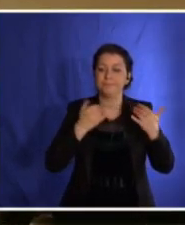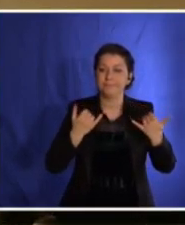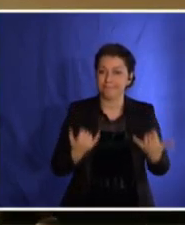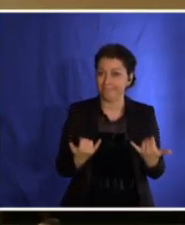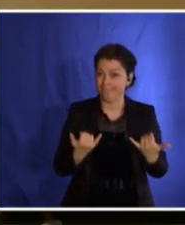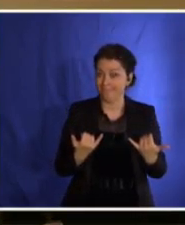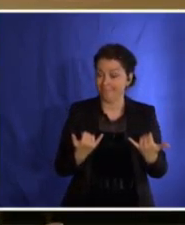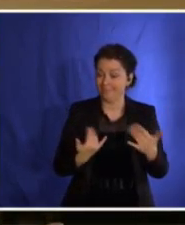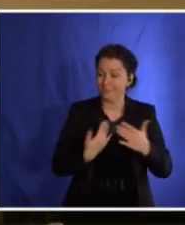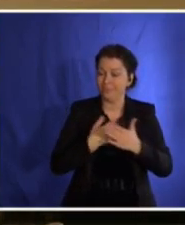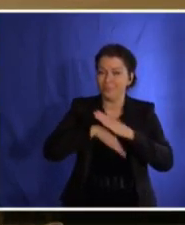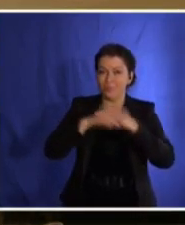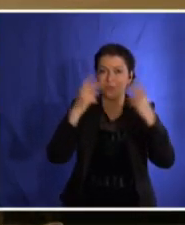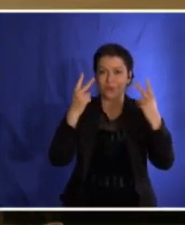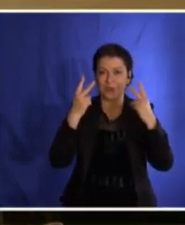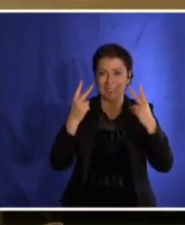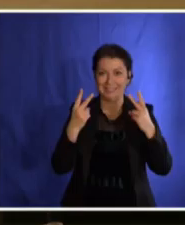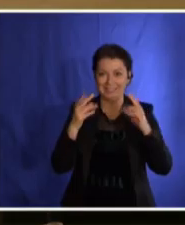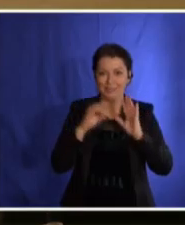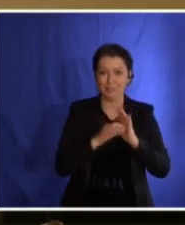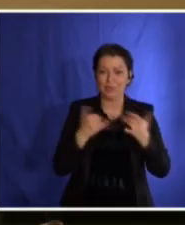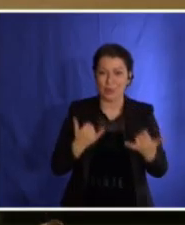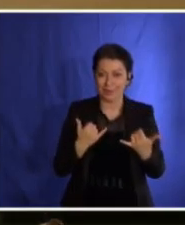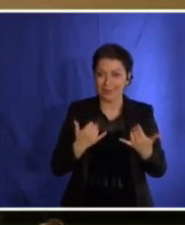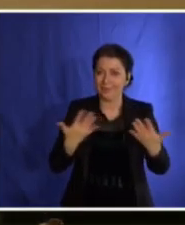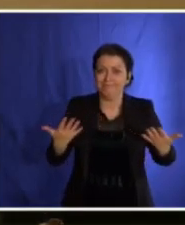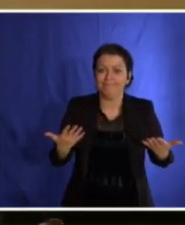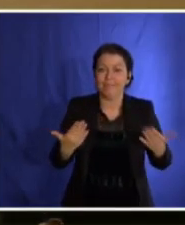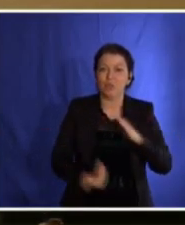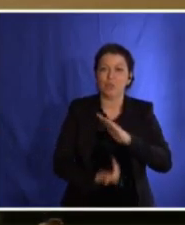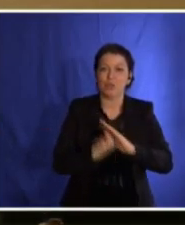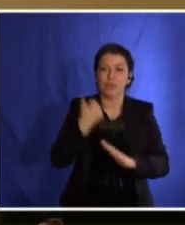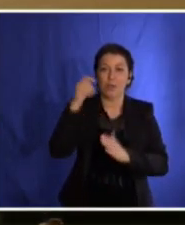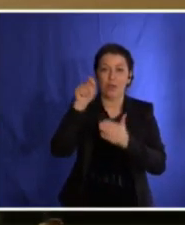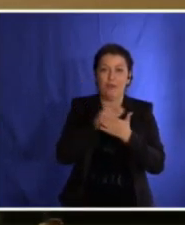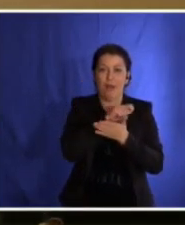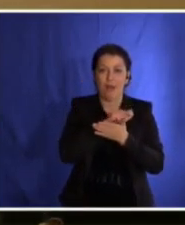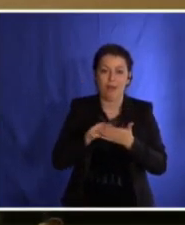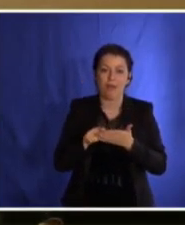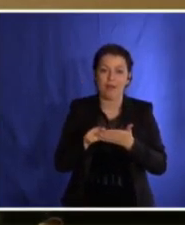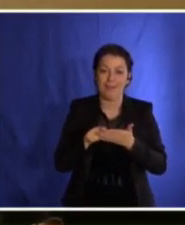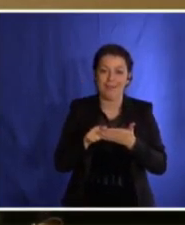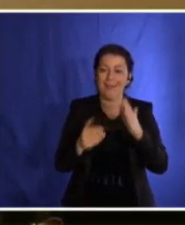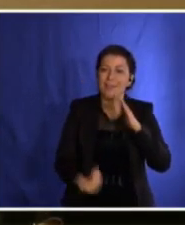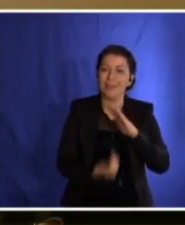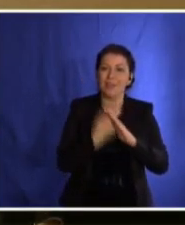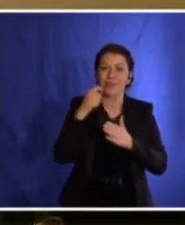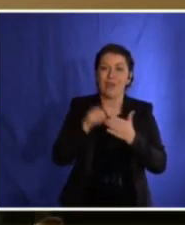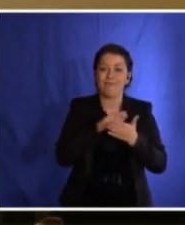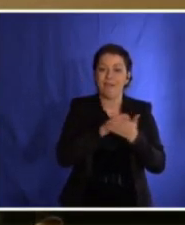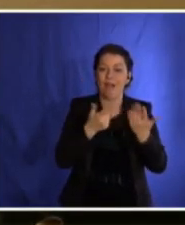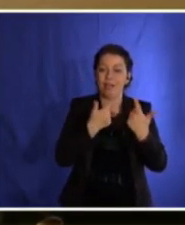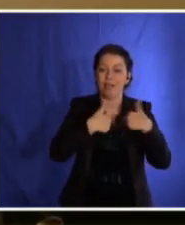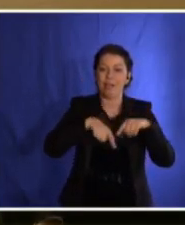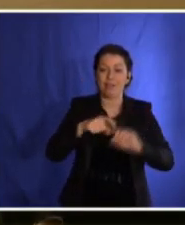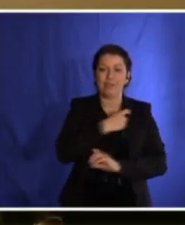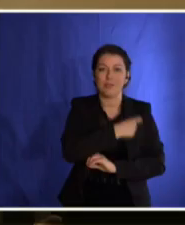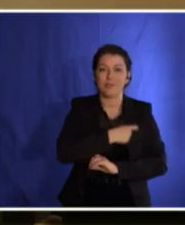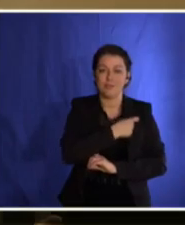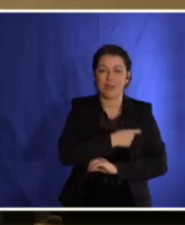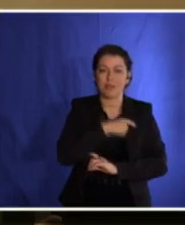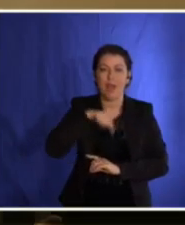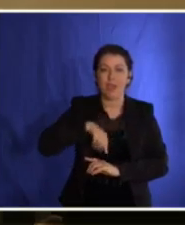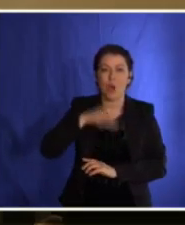des heutigen Tages. Wir kommen zu den Neuwahlen. Zu den Neuwahlen der Landesparteiobfrau, der